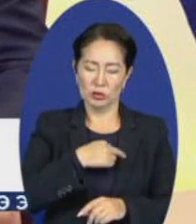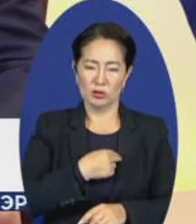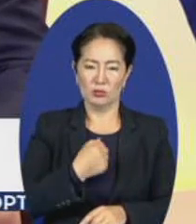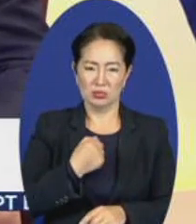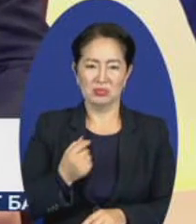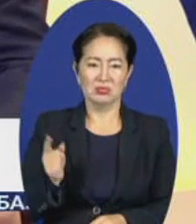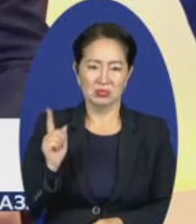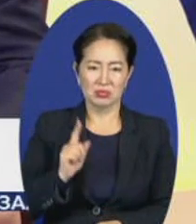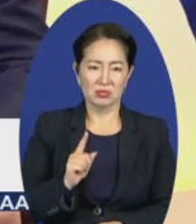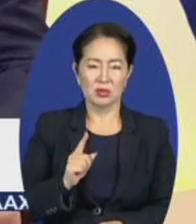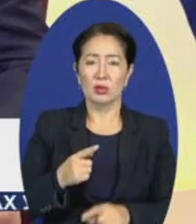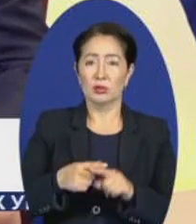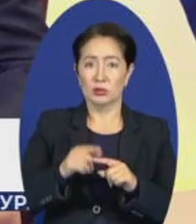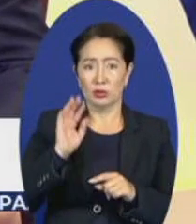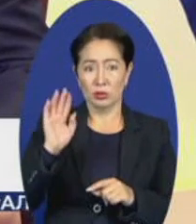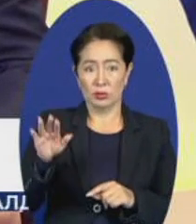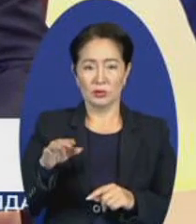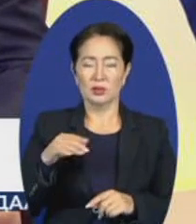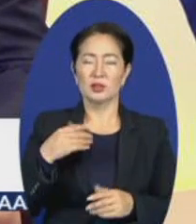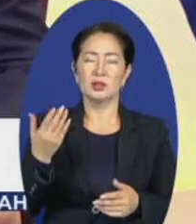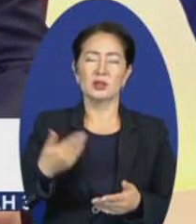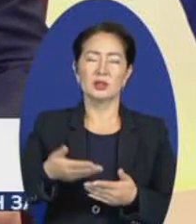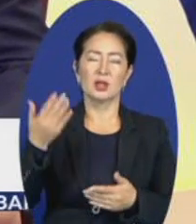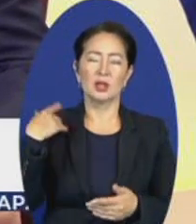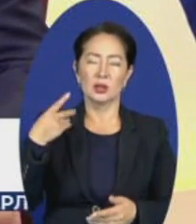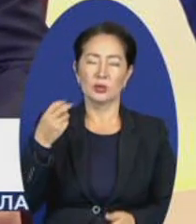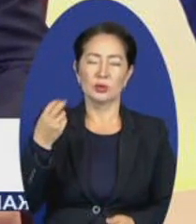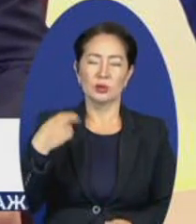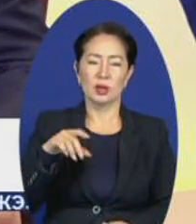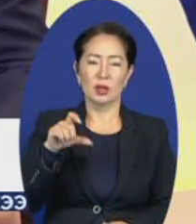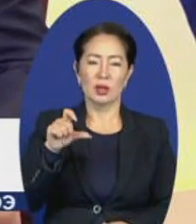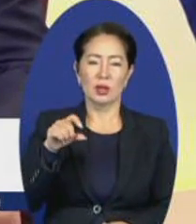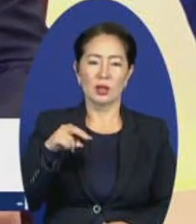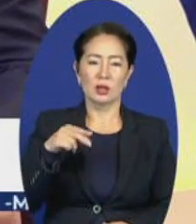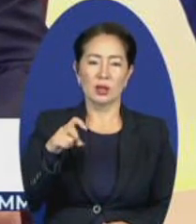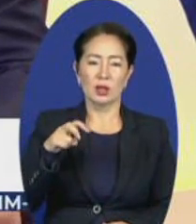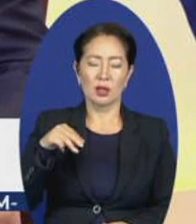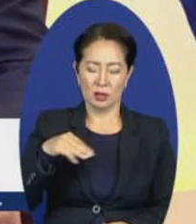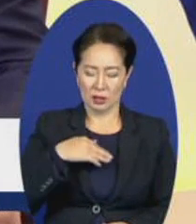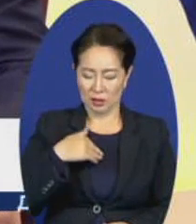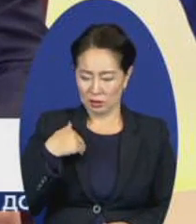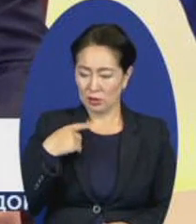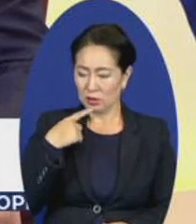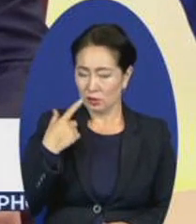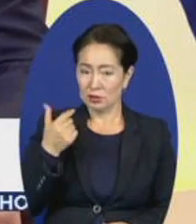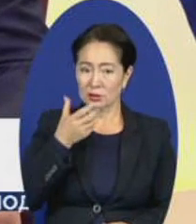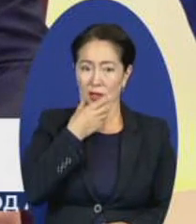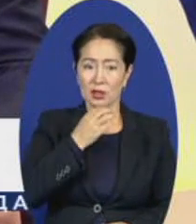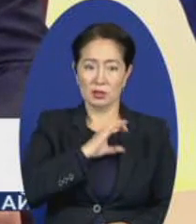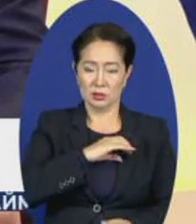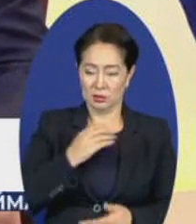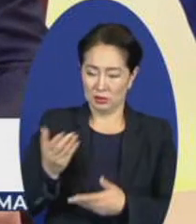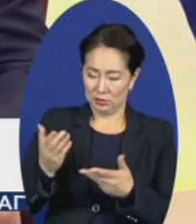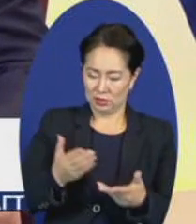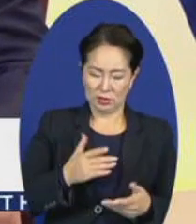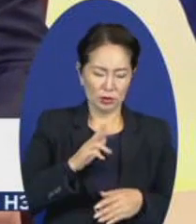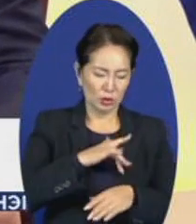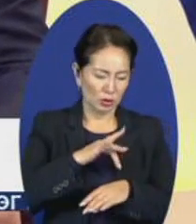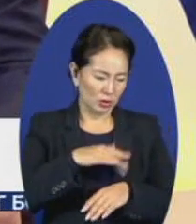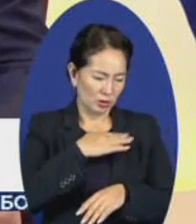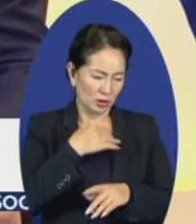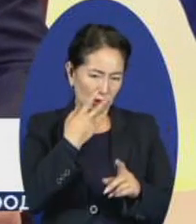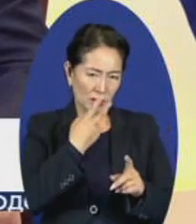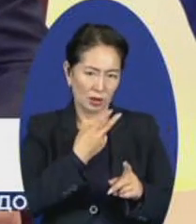зориг гаргаж дээрх үед бол нэг илгээлтийн эзэн гэдэг шиг ийм одоо сайхан сэтгэл гаргаж байгаа та бүхэндээ бол хотын дарганы зүгээс